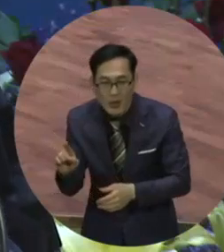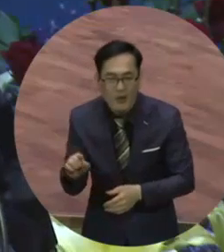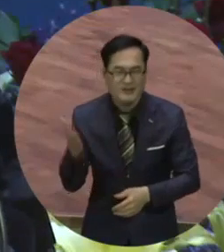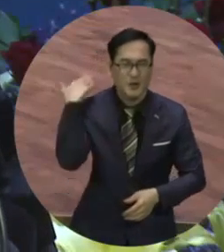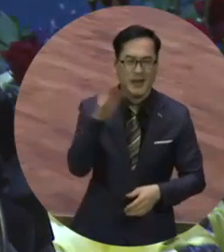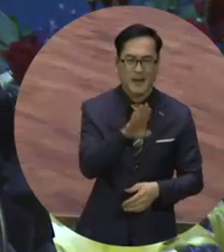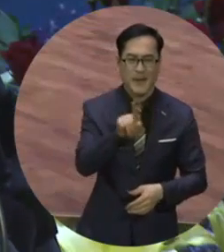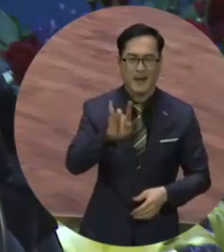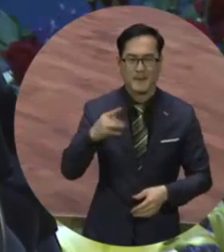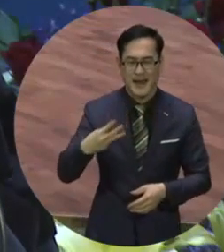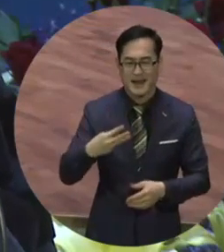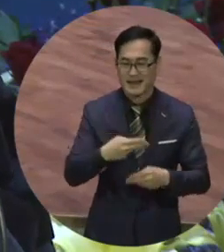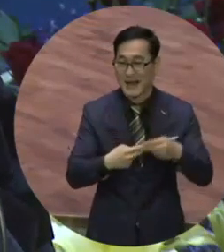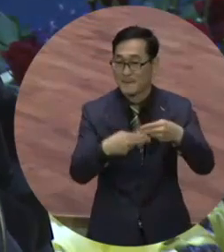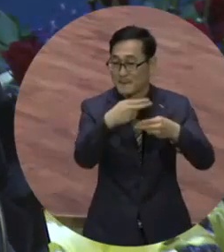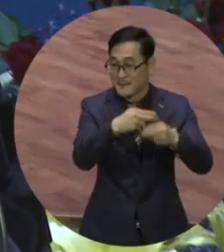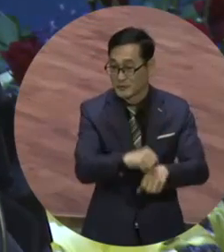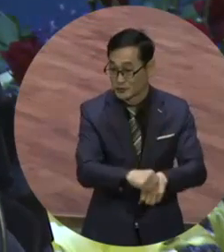한국말 누가 만들었냐고요?